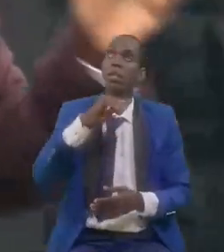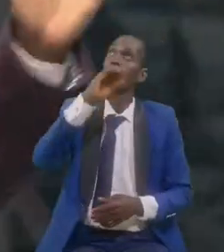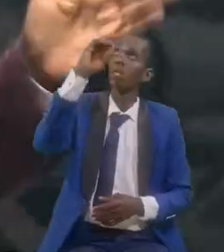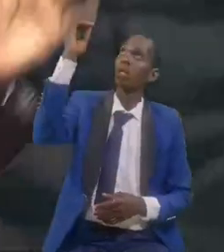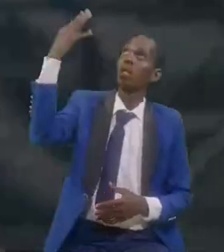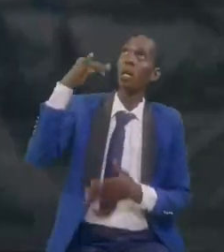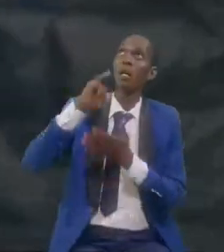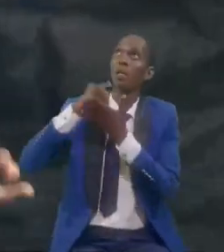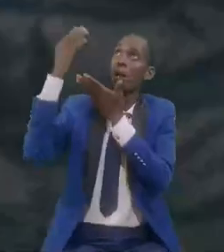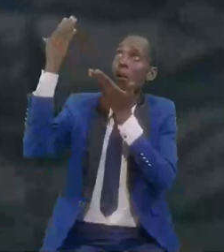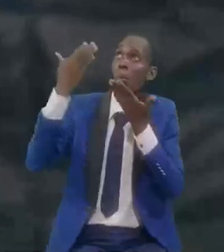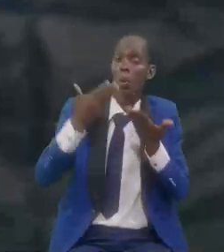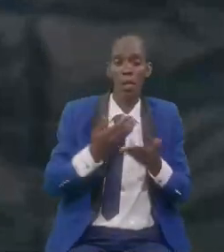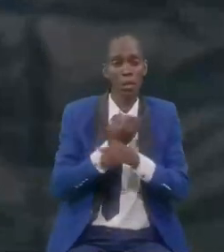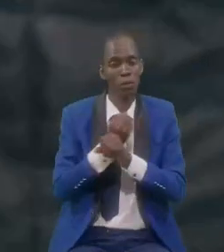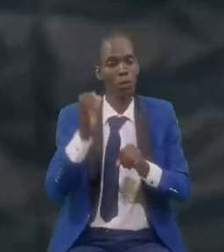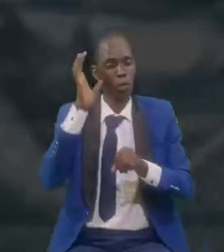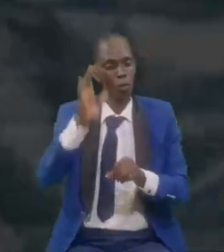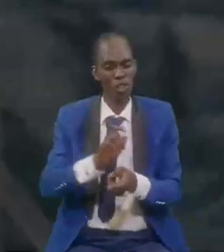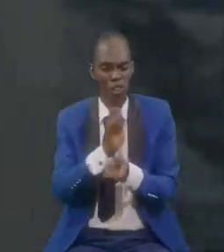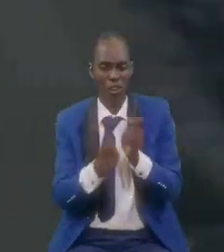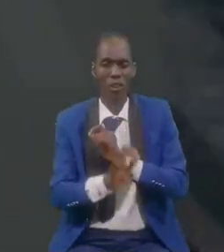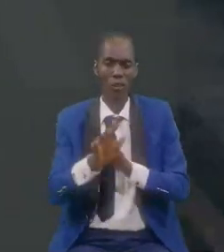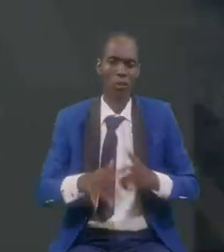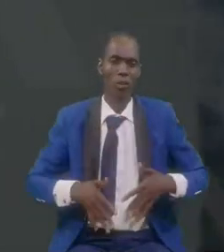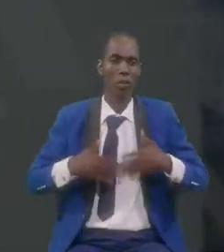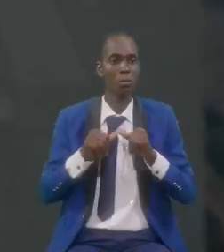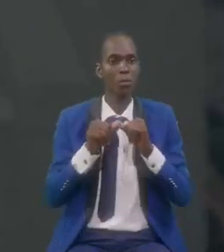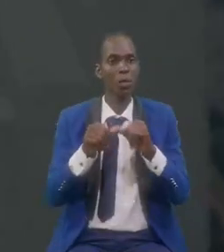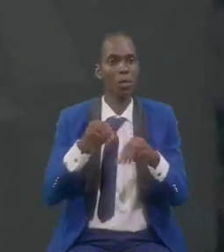salut, soit effective dans ta vie.